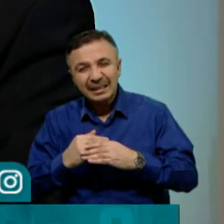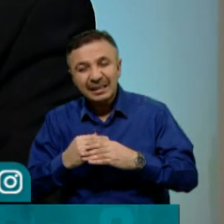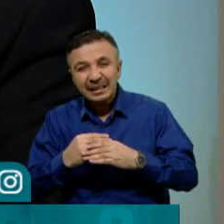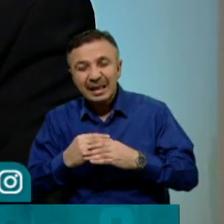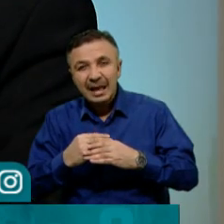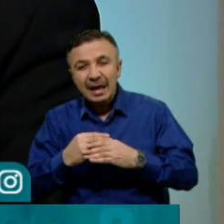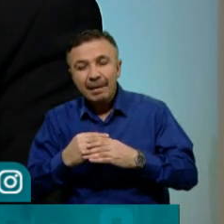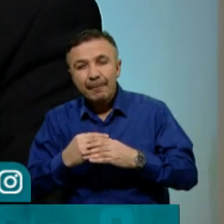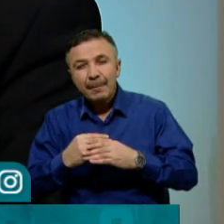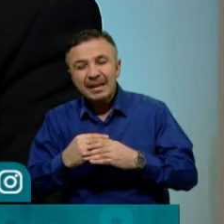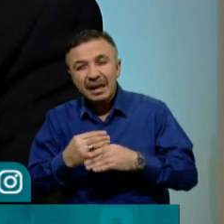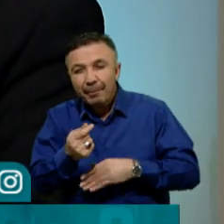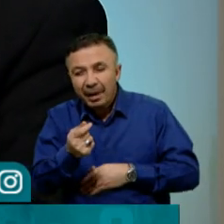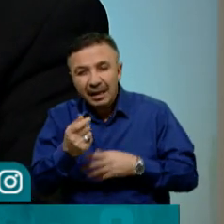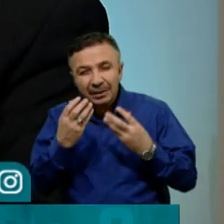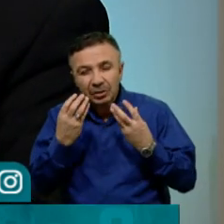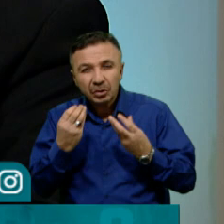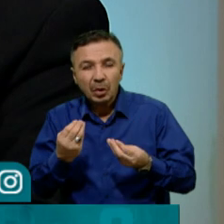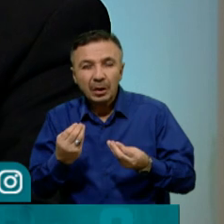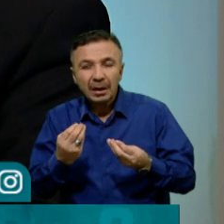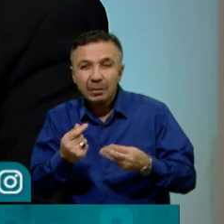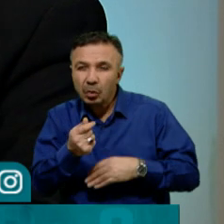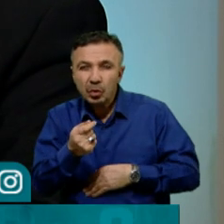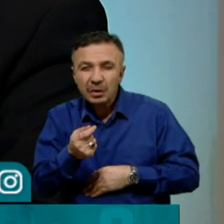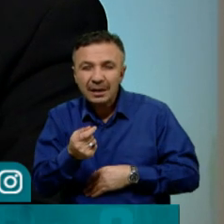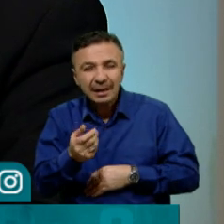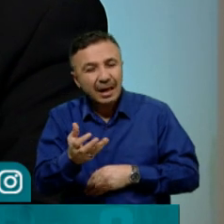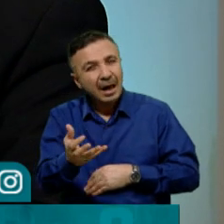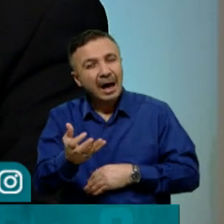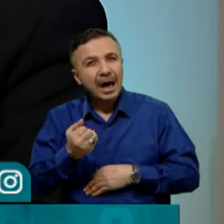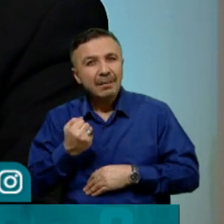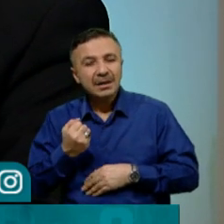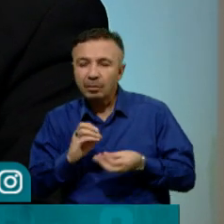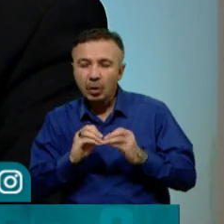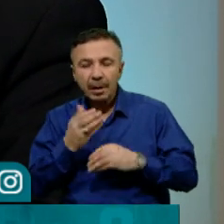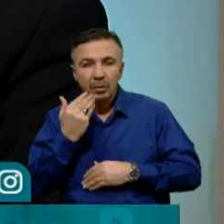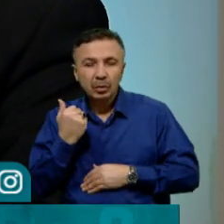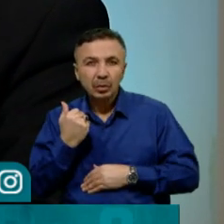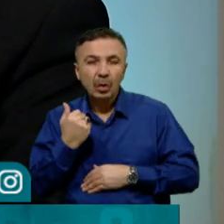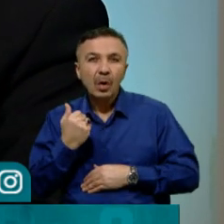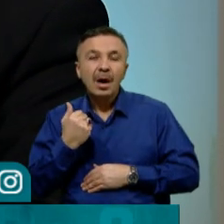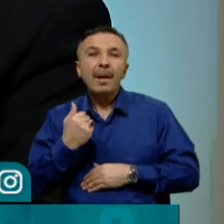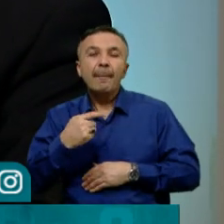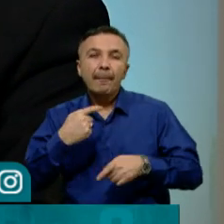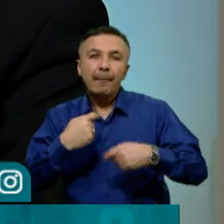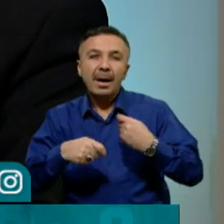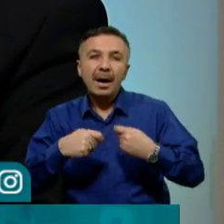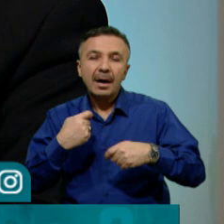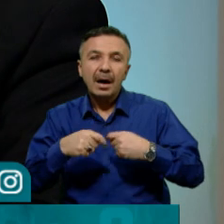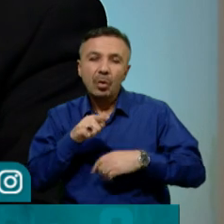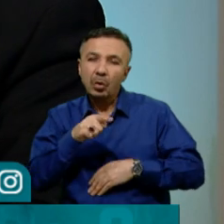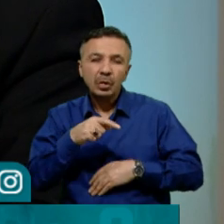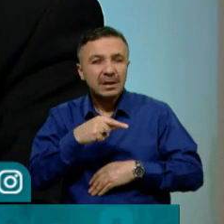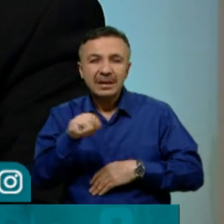bankalar alır bazıları almaz bir ücret almasında bir sakınca yoktur Çünkü banka onu size verir der ki